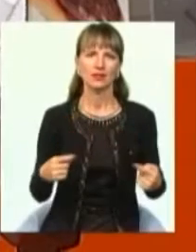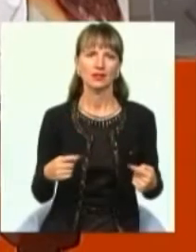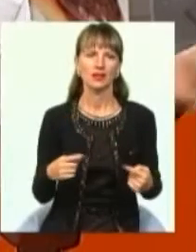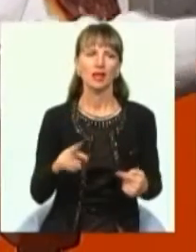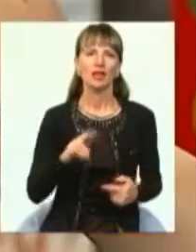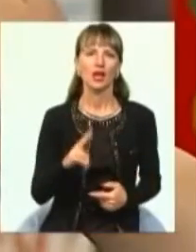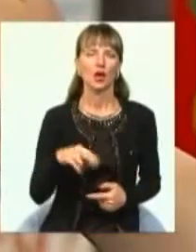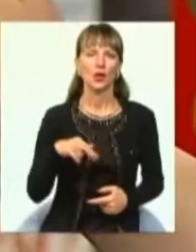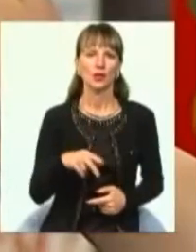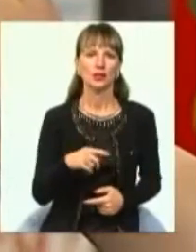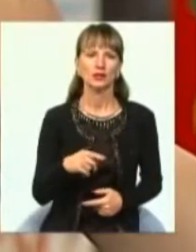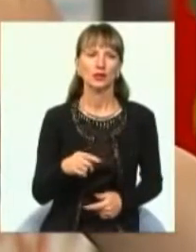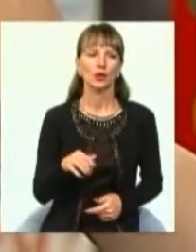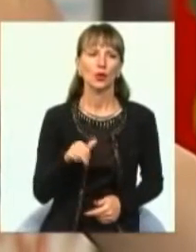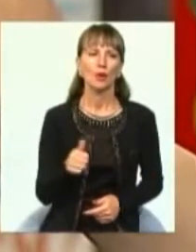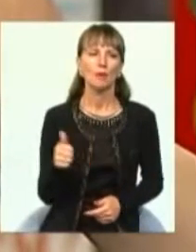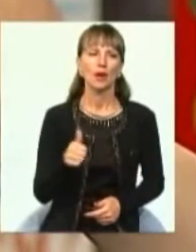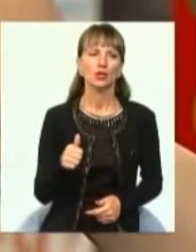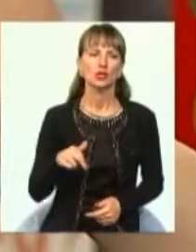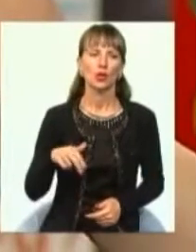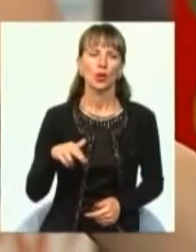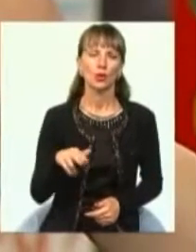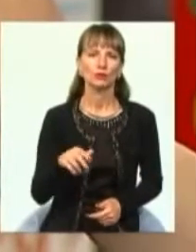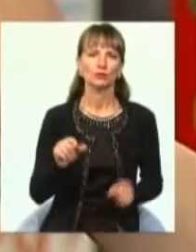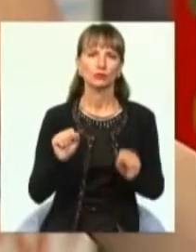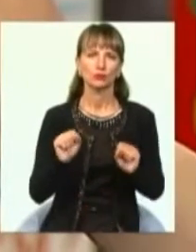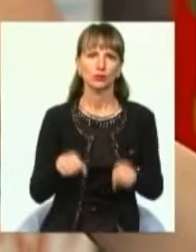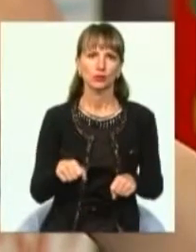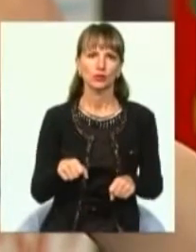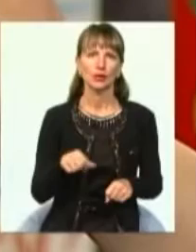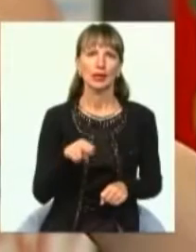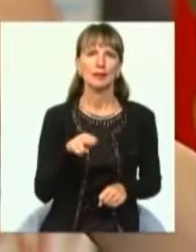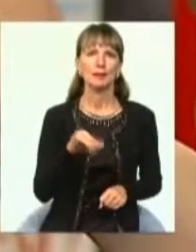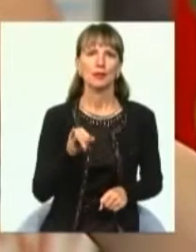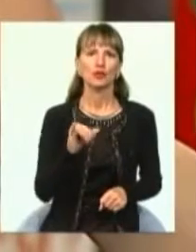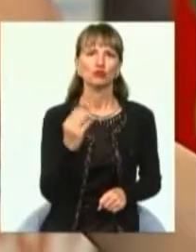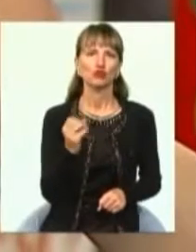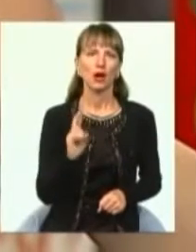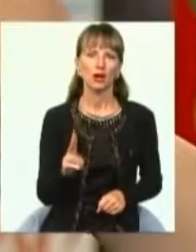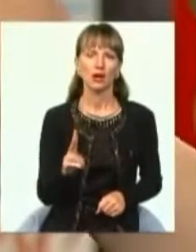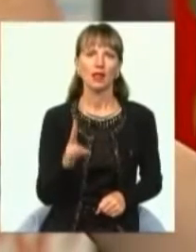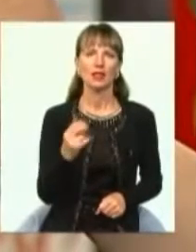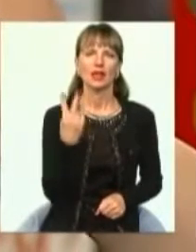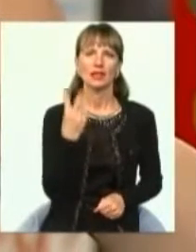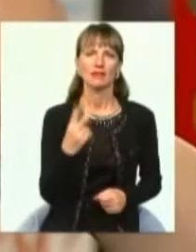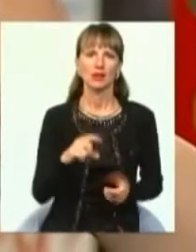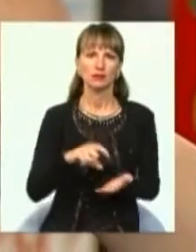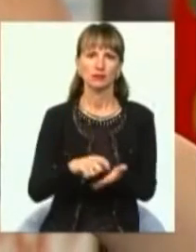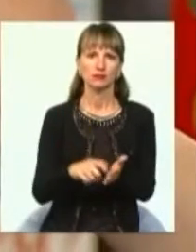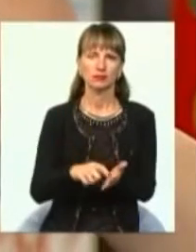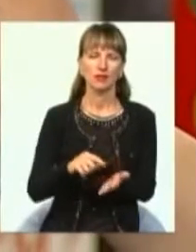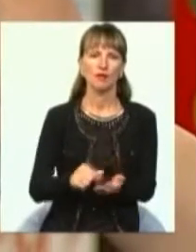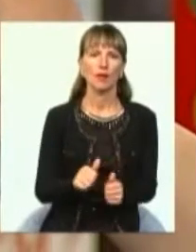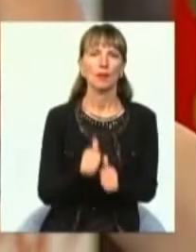два види, як ходить. У перший ход пішак може на дві клітинки. А вже вперед. Вперед. Тільки